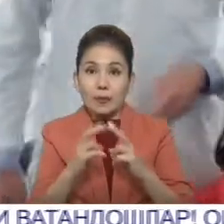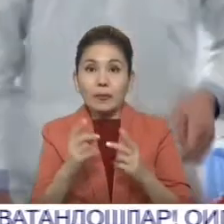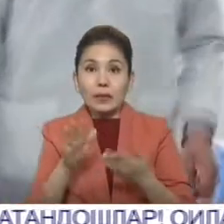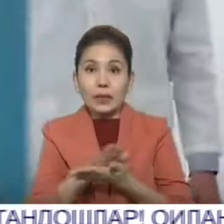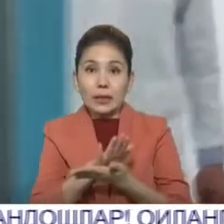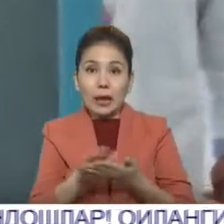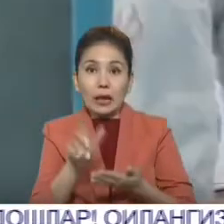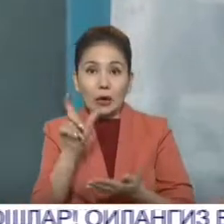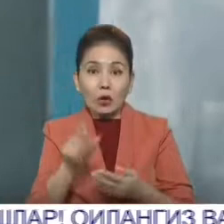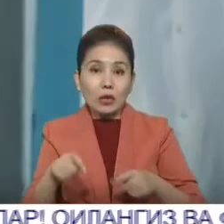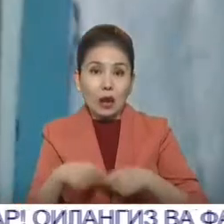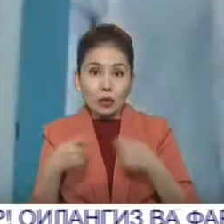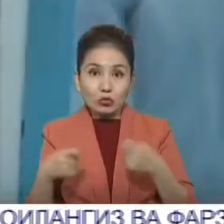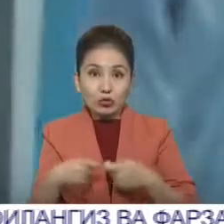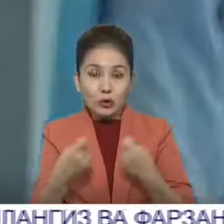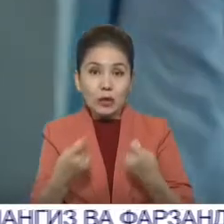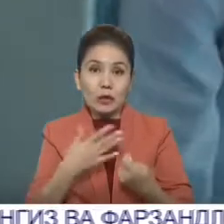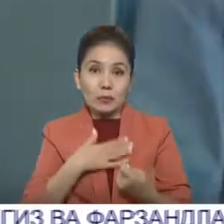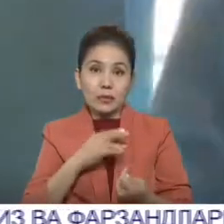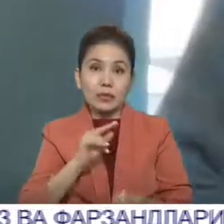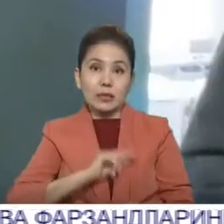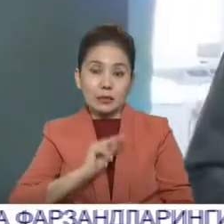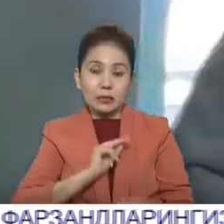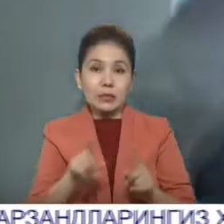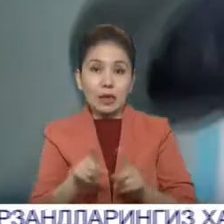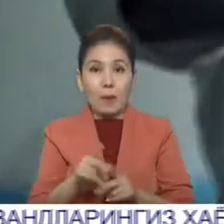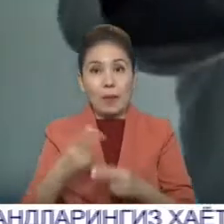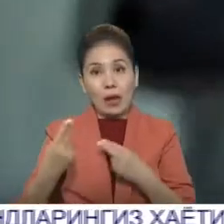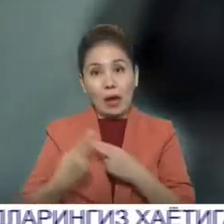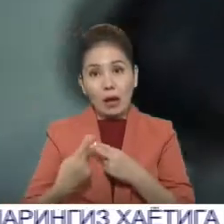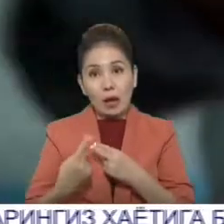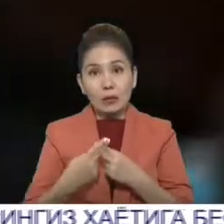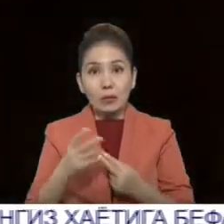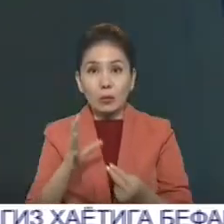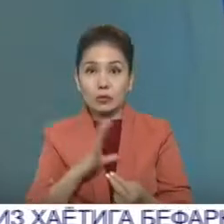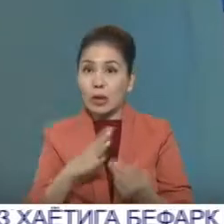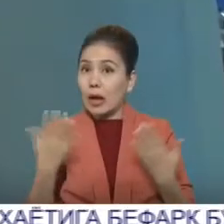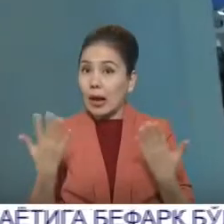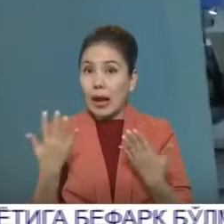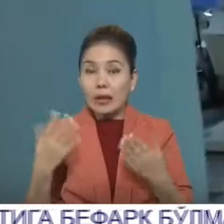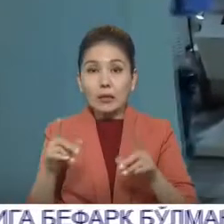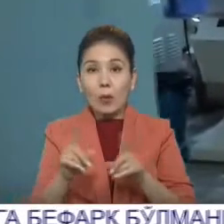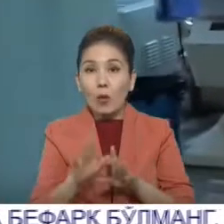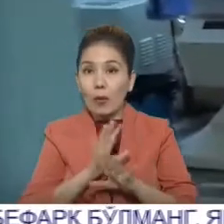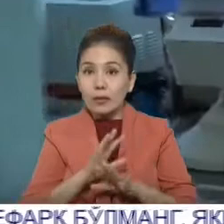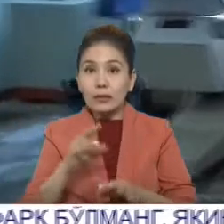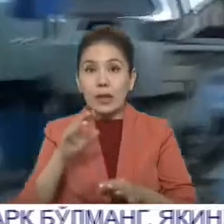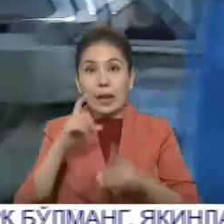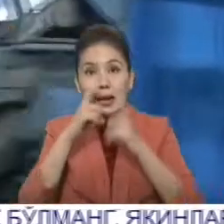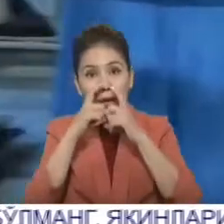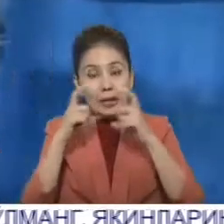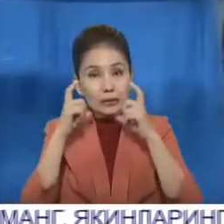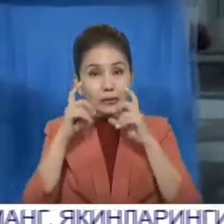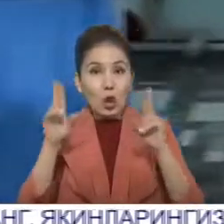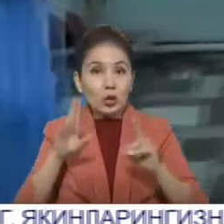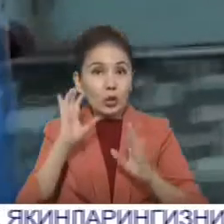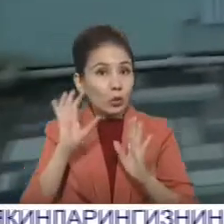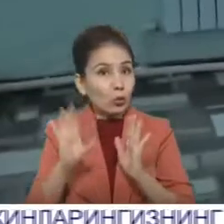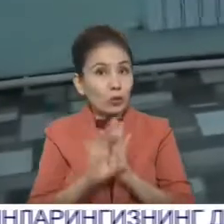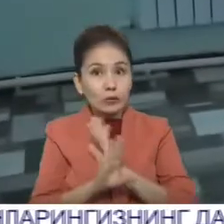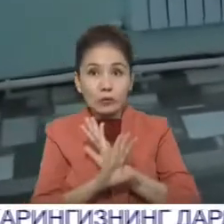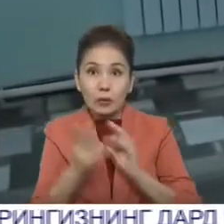қоидаларини бузаётгани етмаганидек, бизнинг ишимизга ҳам халал бермоқчи бўлди. Қайерда бўлмасин, карантин қоидаларга риоя қилмаётган